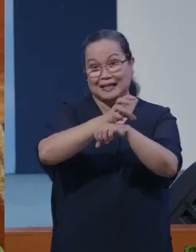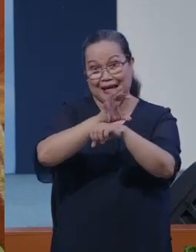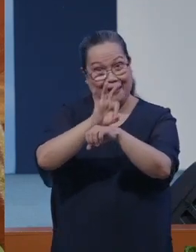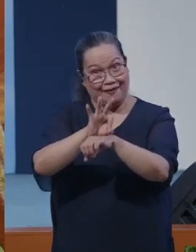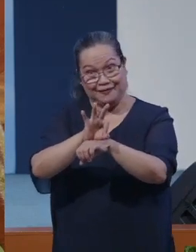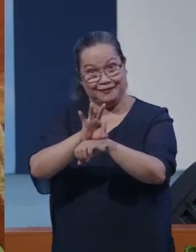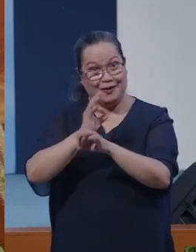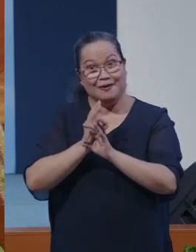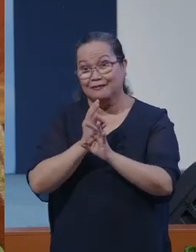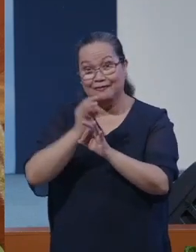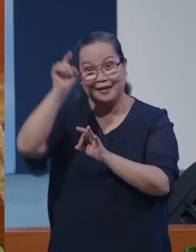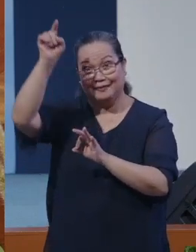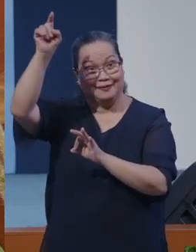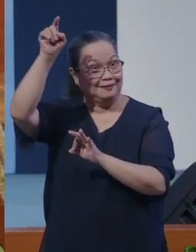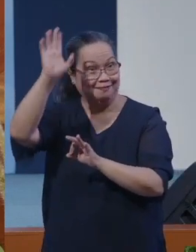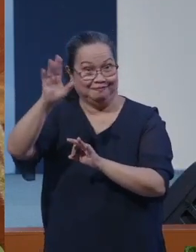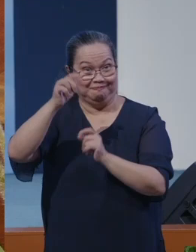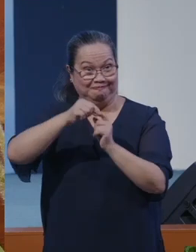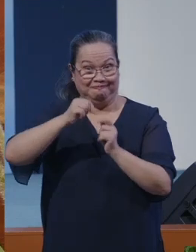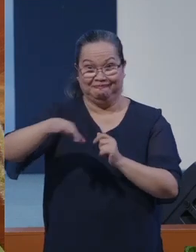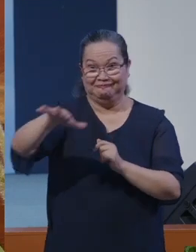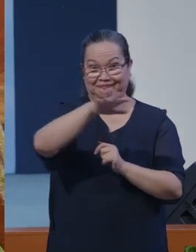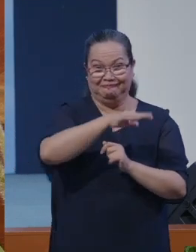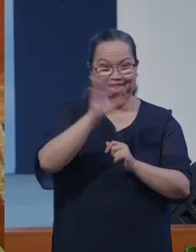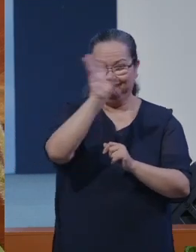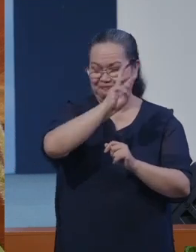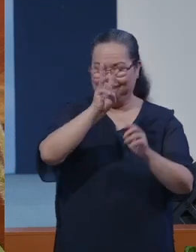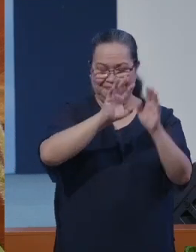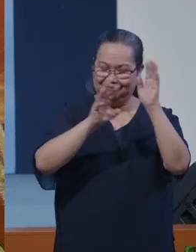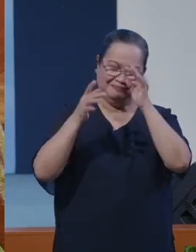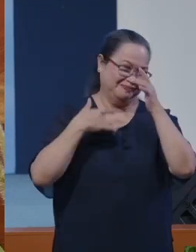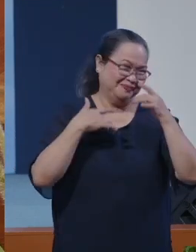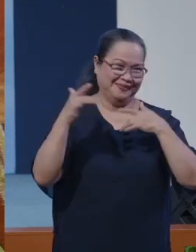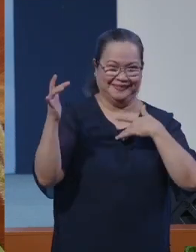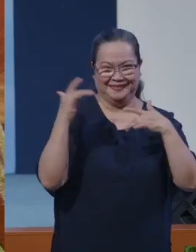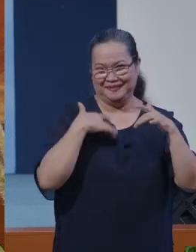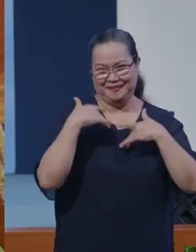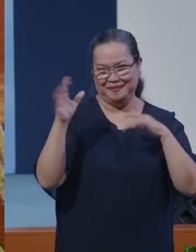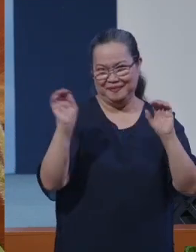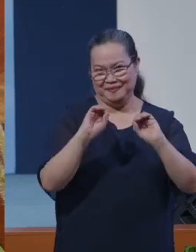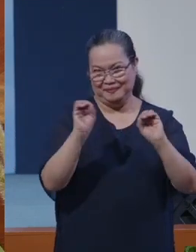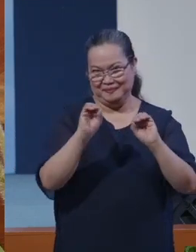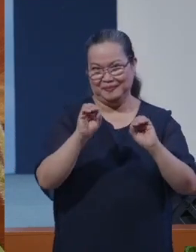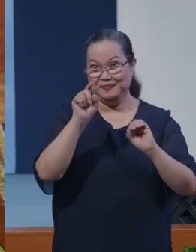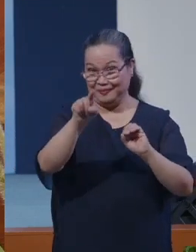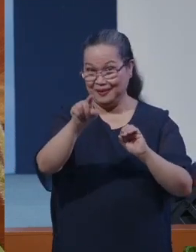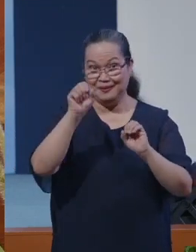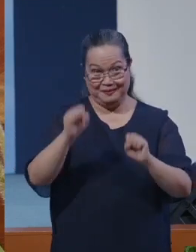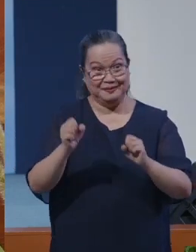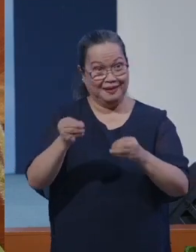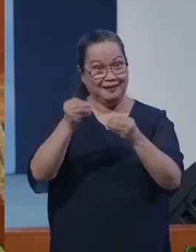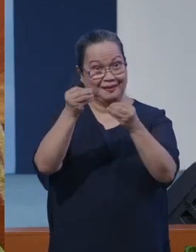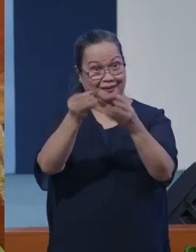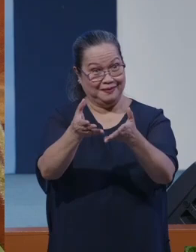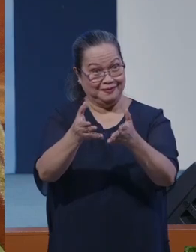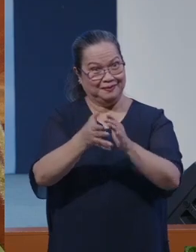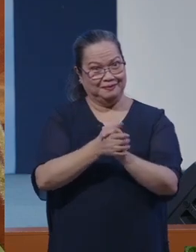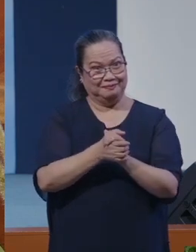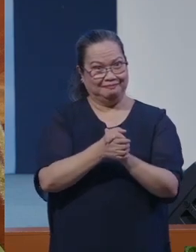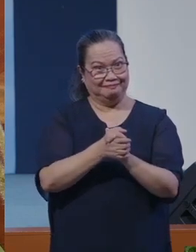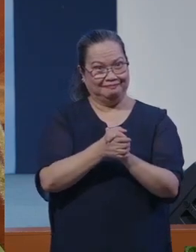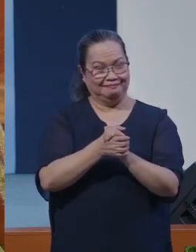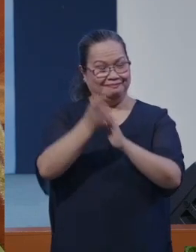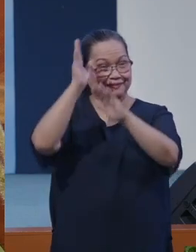Tapat po ang ating Panginoon. Hindi po kami nag-aalala. No? Pwede kayong magbigay